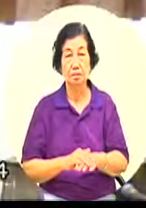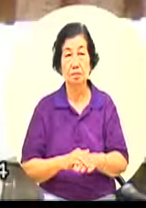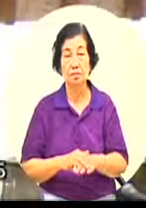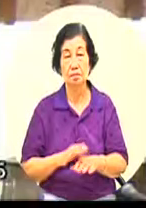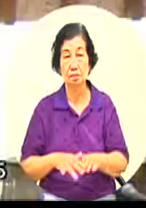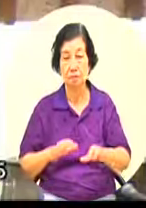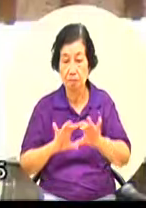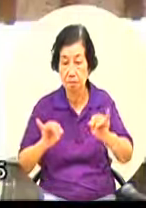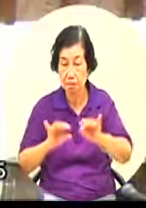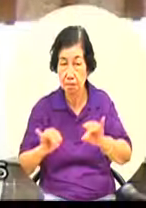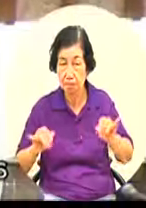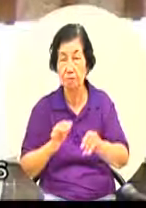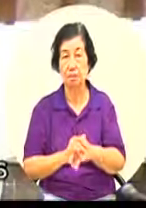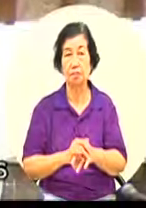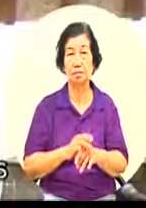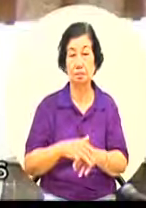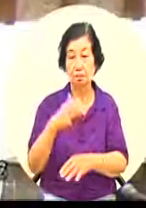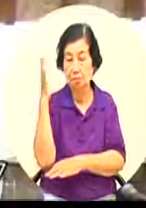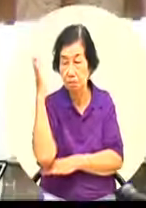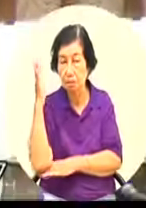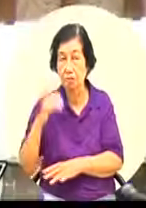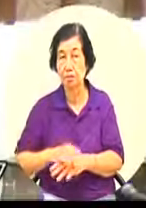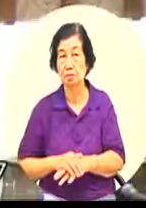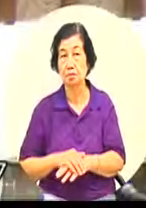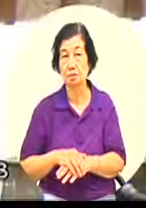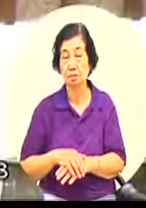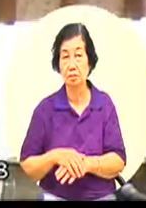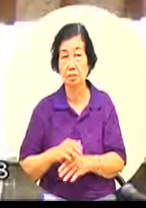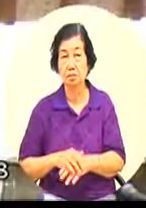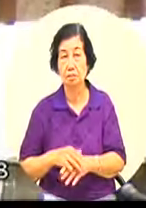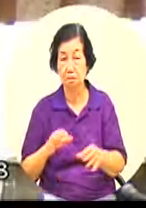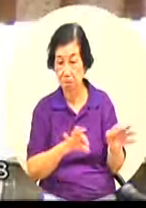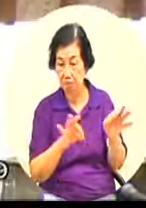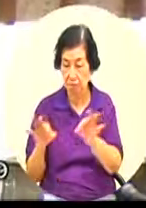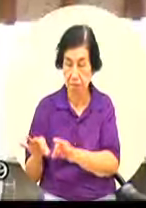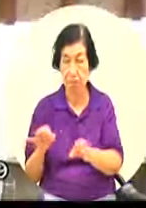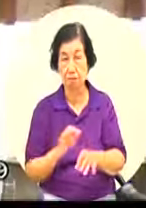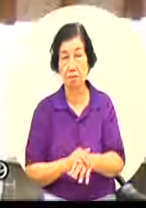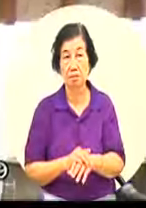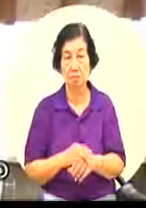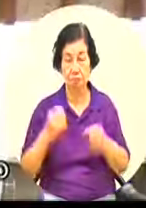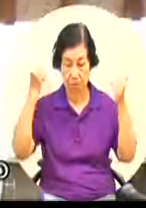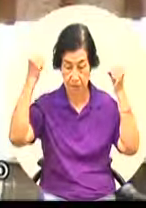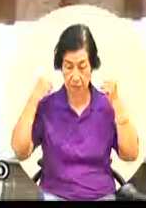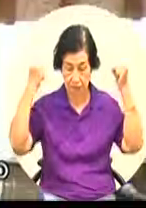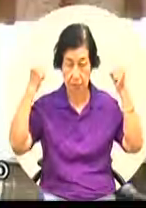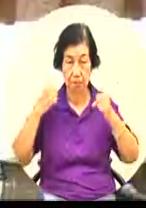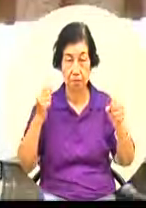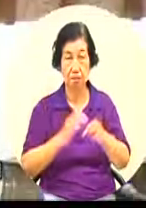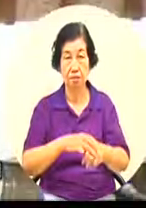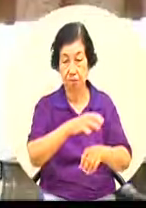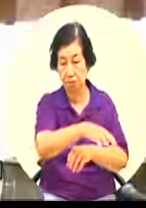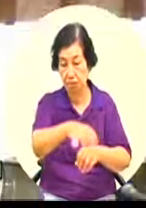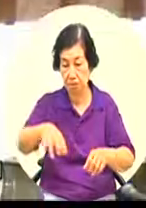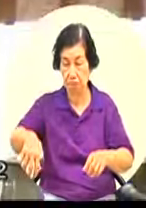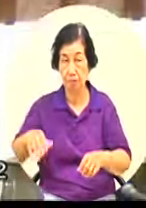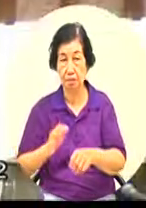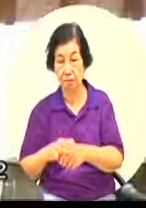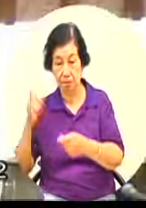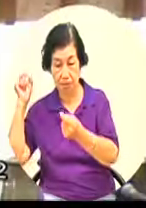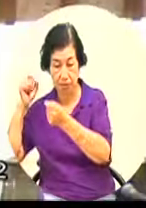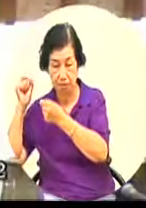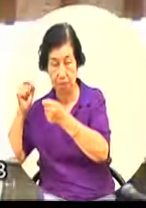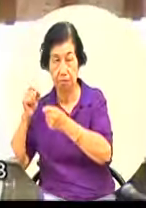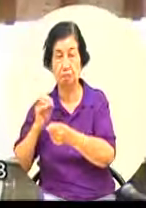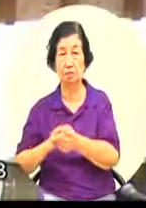其他用途之后，那么体育处这边能不能去建议说应该在周围再尽速寻觅其他的地